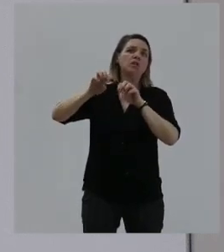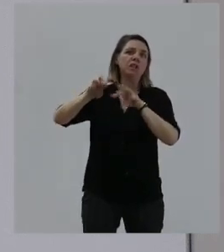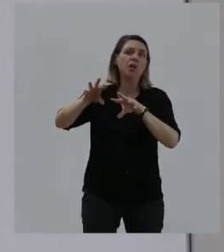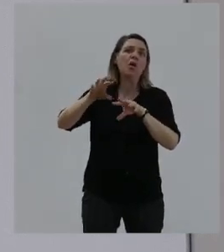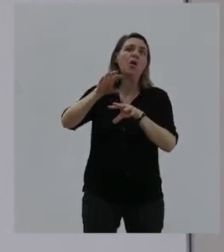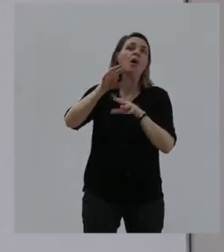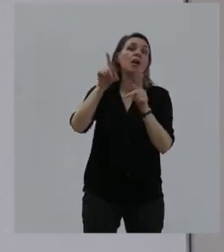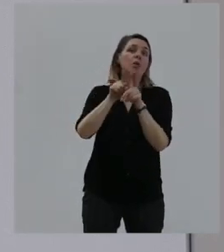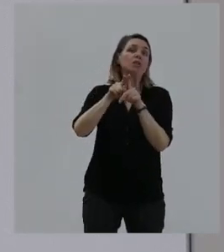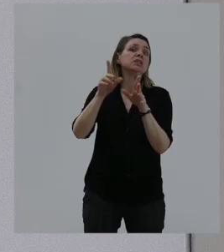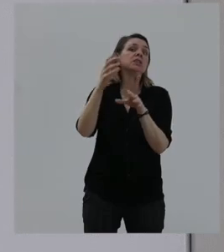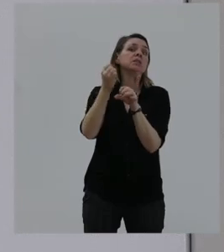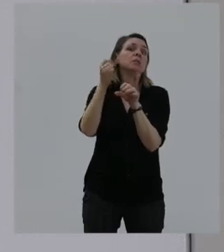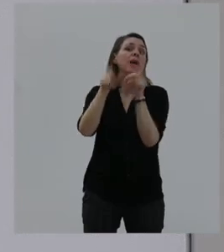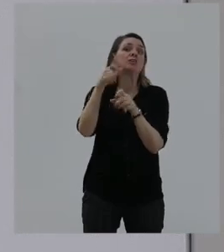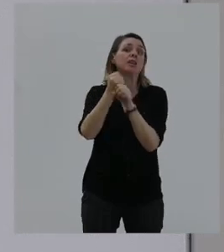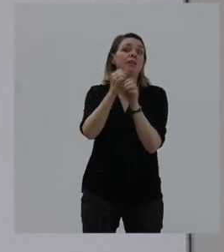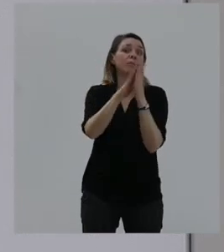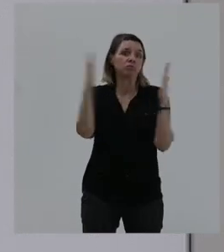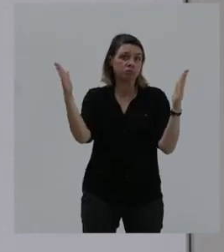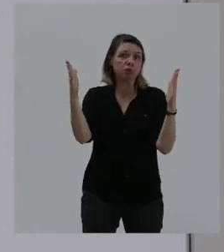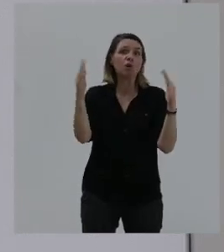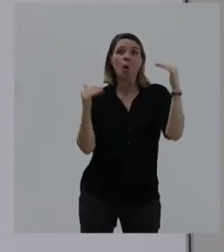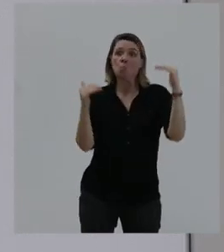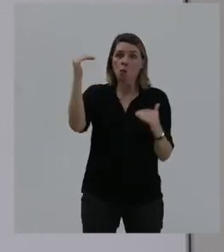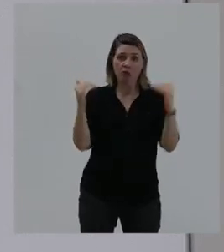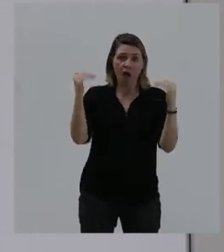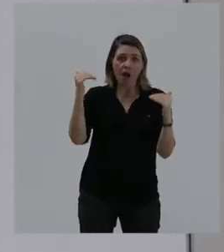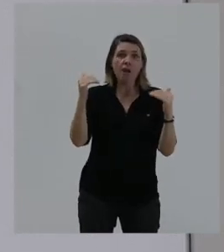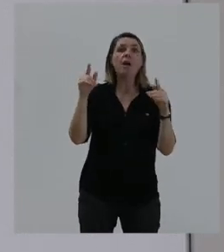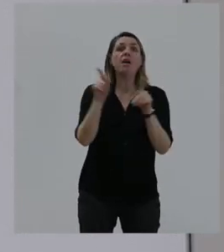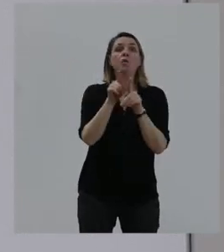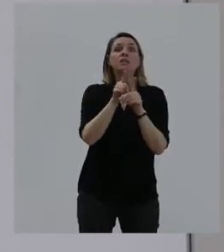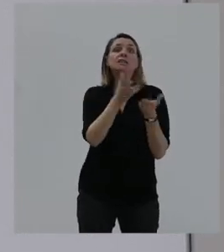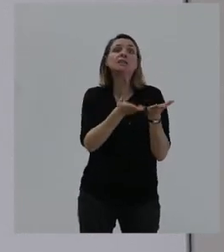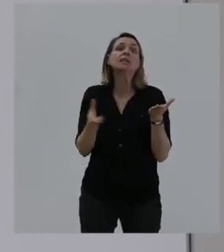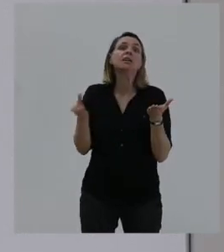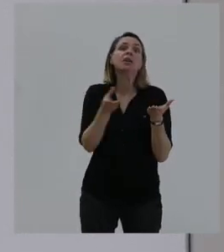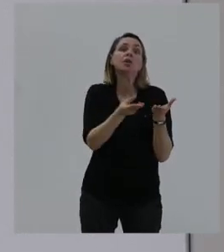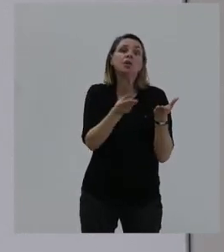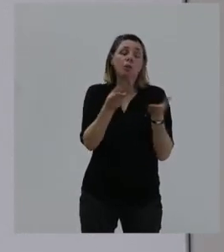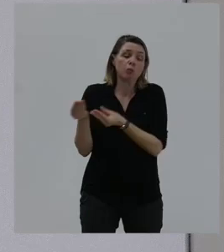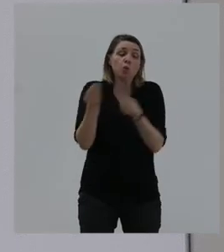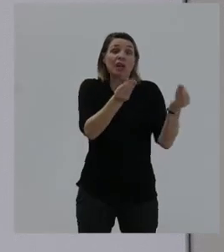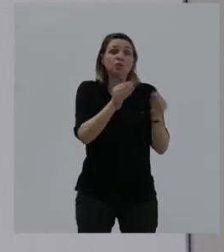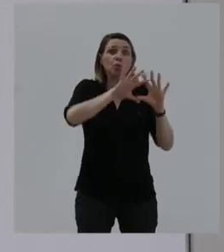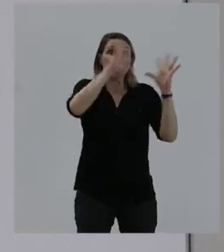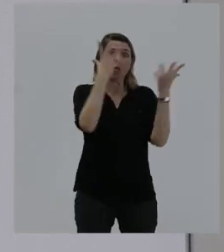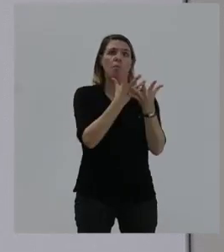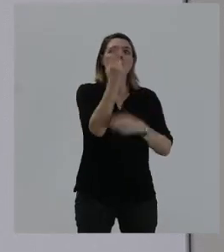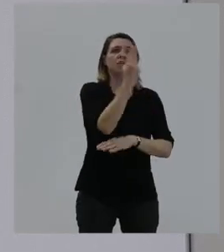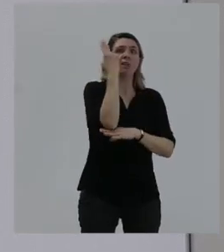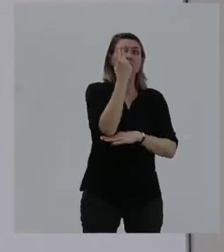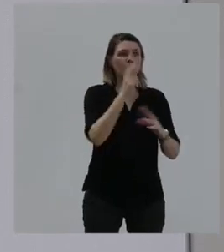de Biats a été modérée et parce que les dotations globales dont a bénéficié l'université n'ont cessé